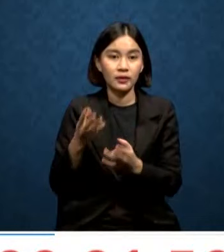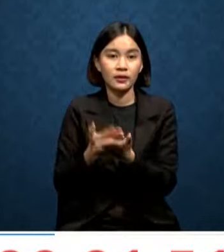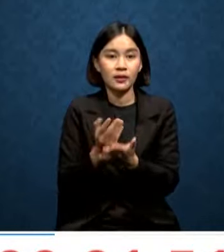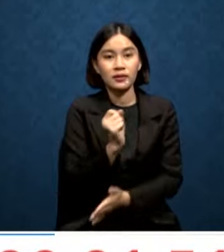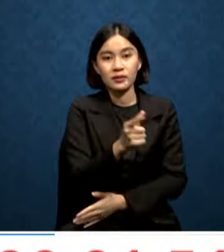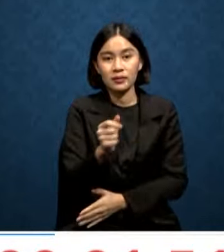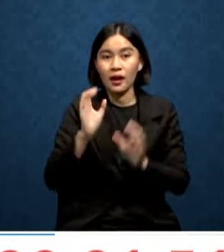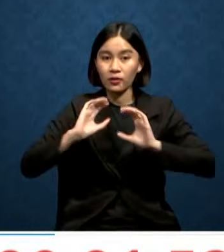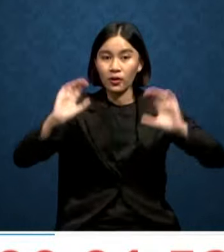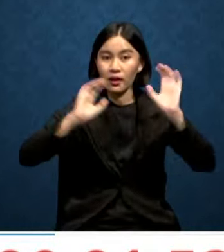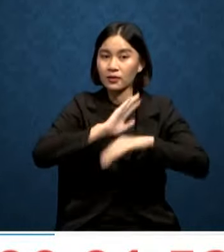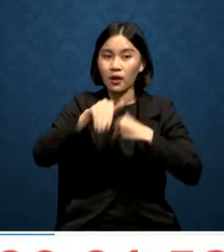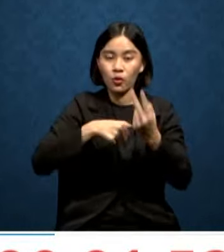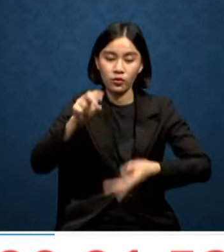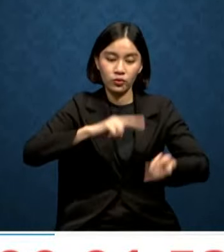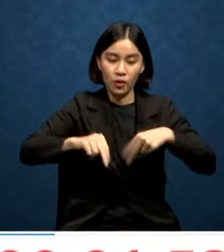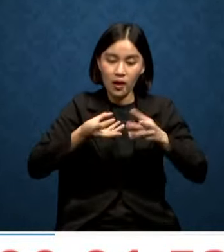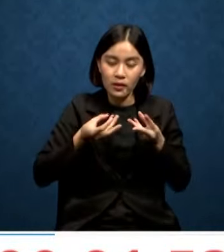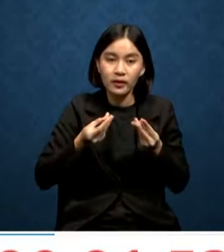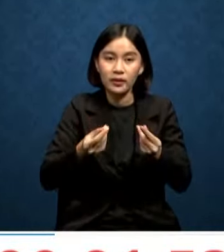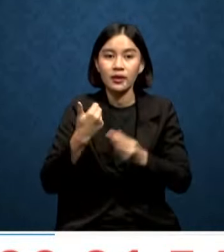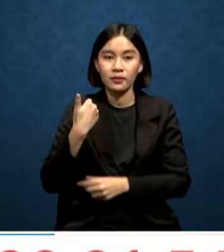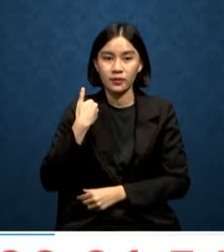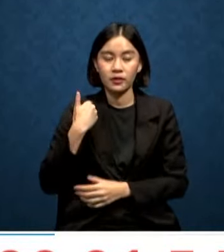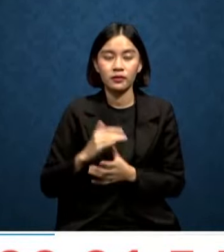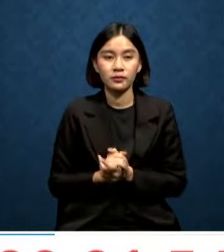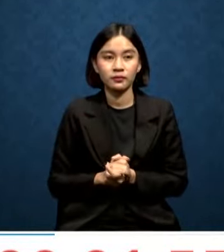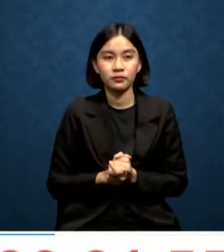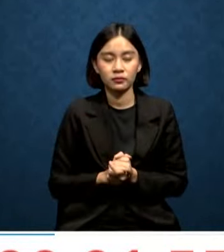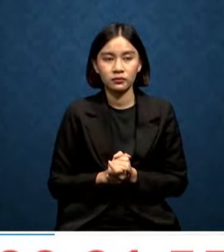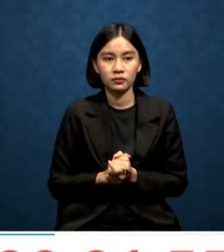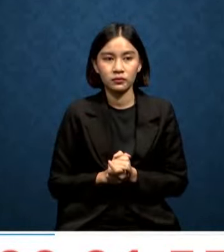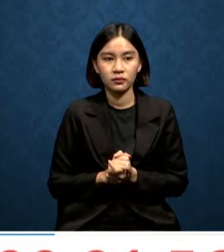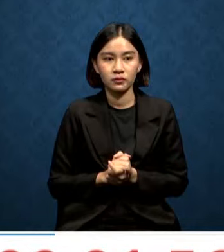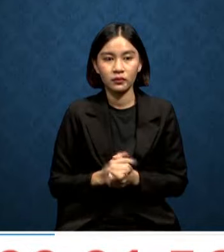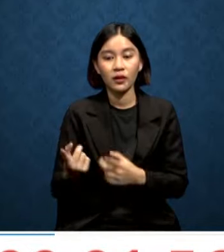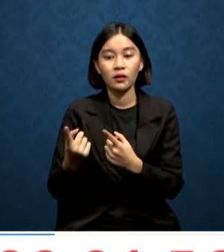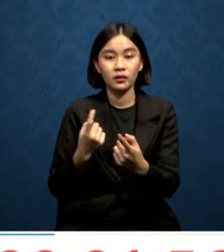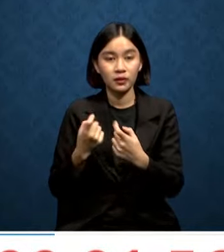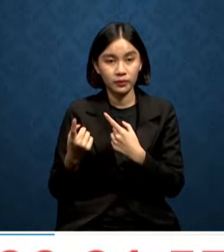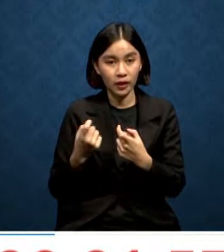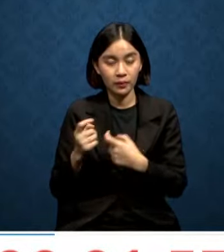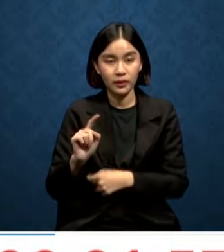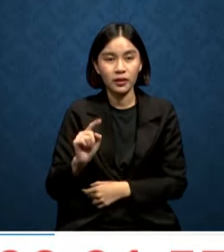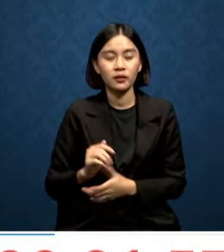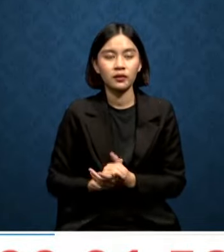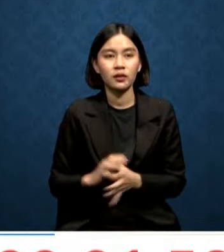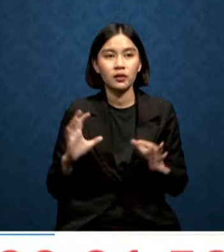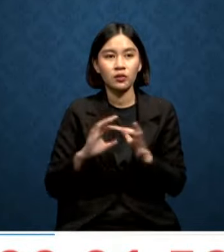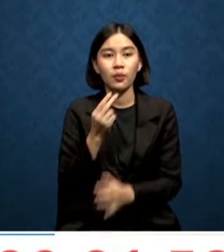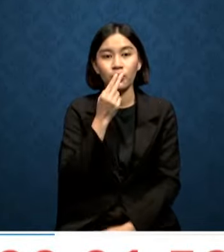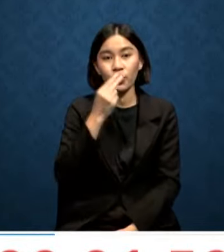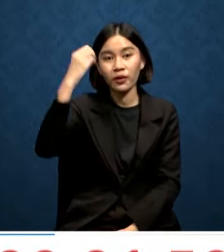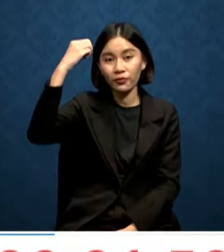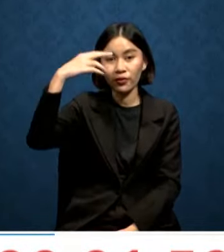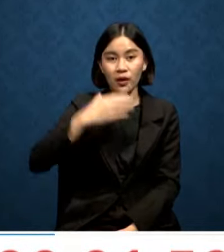รัฐทั้งหมดนะครับเพราะฉะนั้นมีการตรวจสอบกำกับอย่างละเอียดถี่ถ้วนนะครับส่วนคำถามของท่านปริญญาท่านมีประเด็นเกี่ยวกับเรื่องบุหรี่ไฟฟ้า